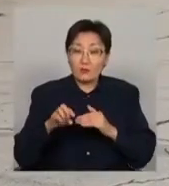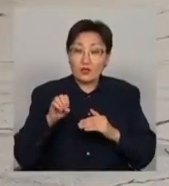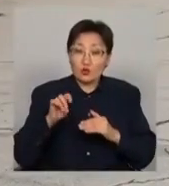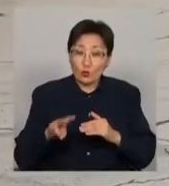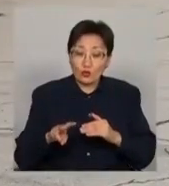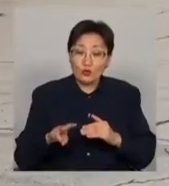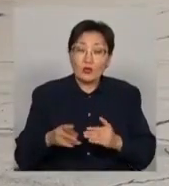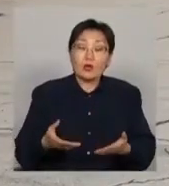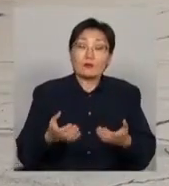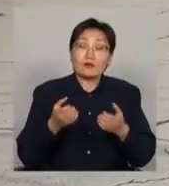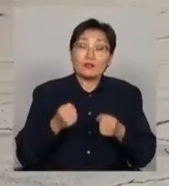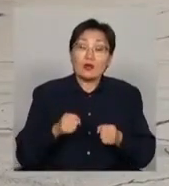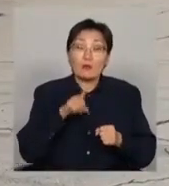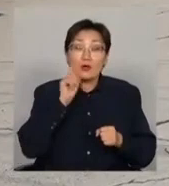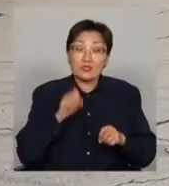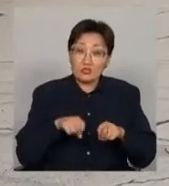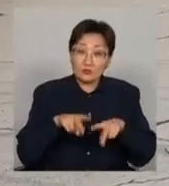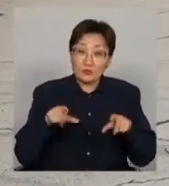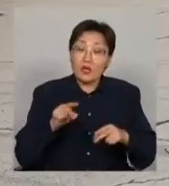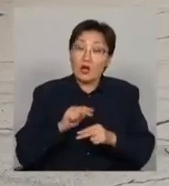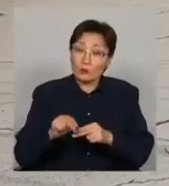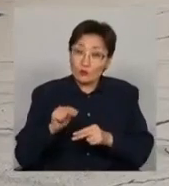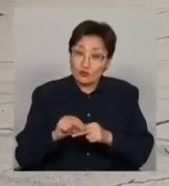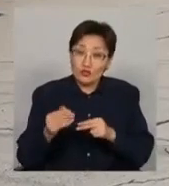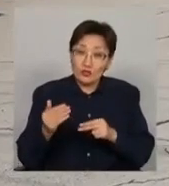принимает молодых специалистов, обучает.